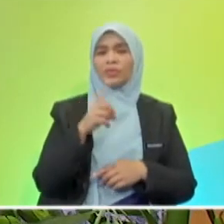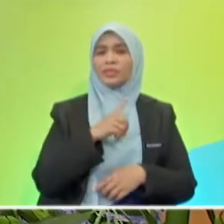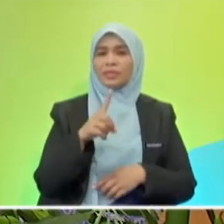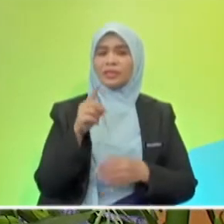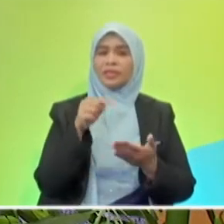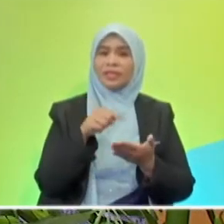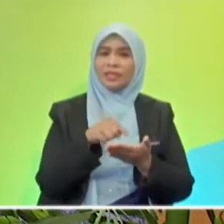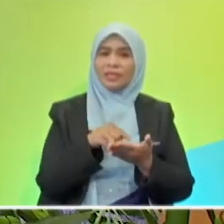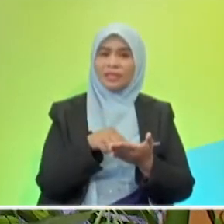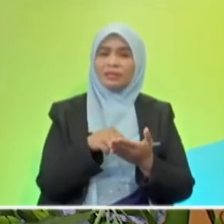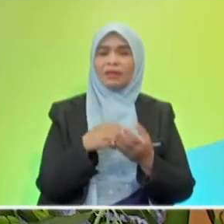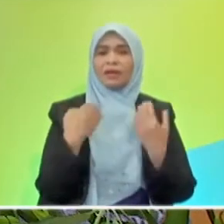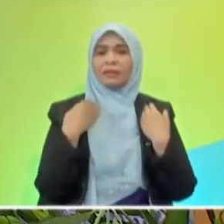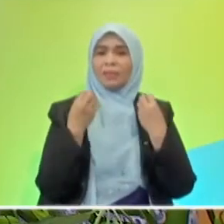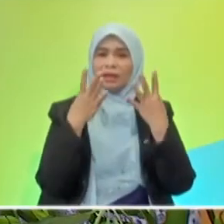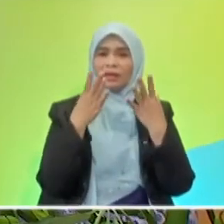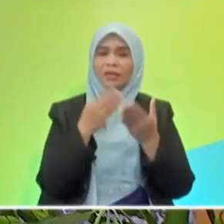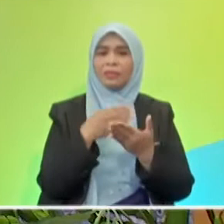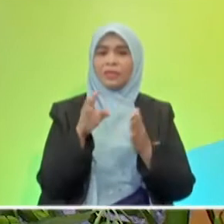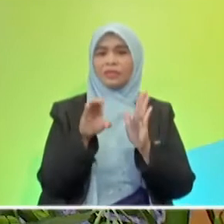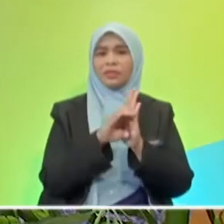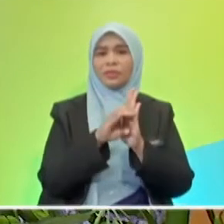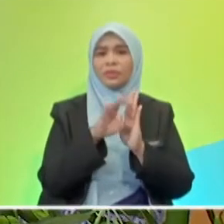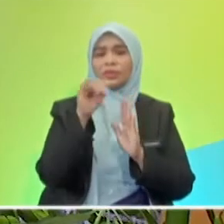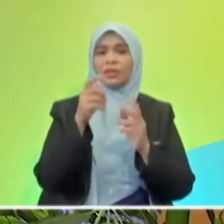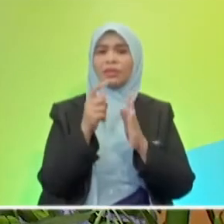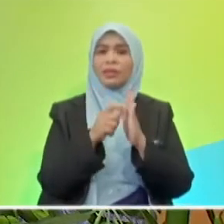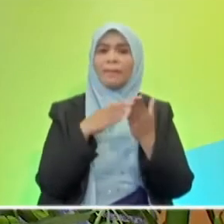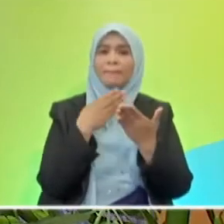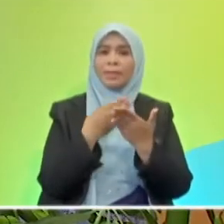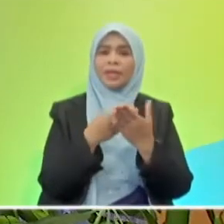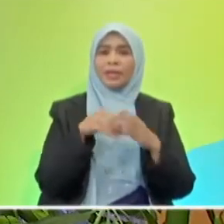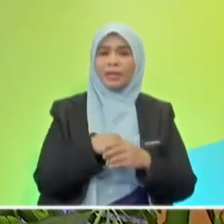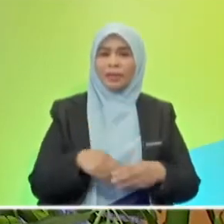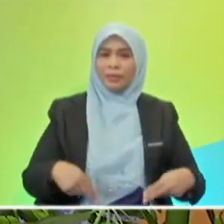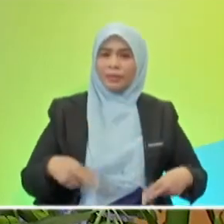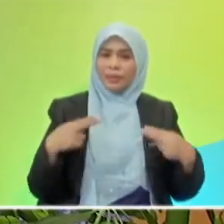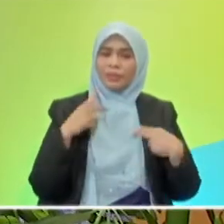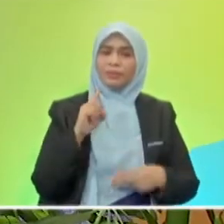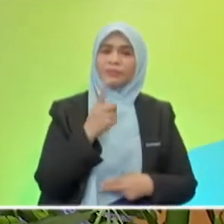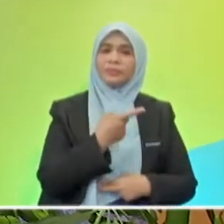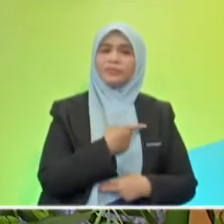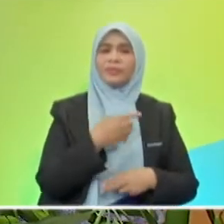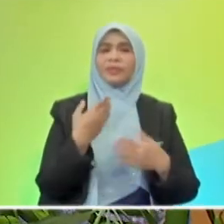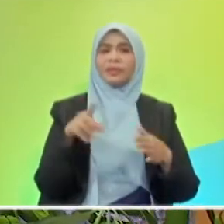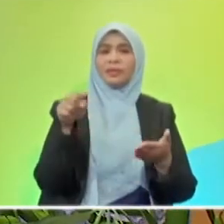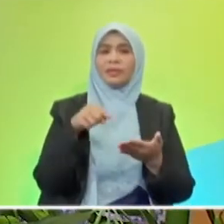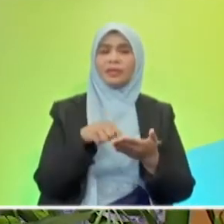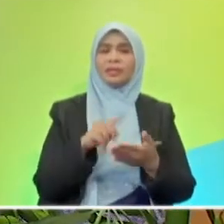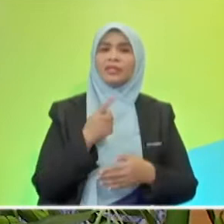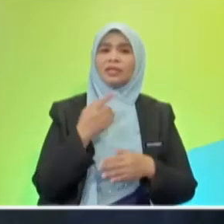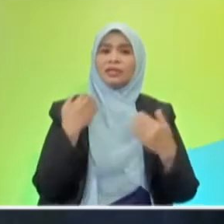orang kata memberikan contoh terbaik dalam kehidupan kita Oke as selepas ini kita ada satu lagi permainan